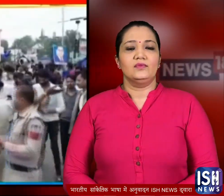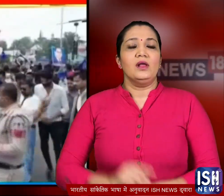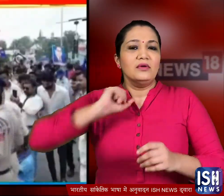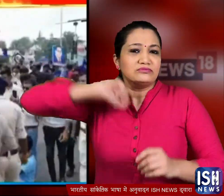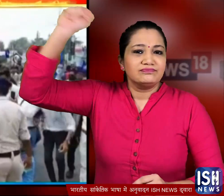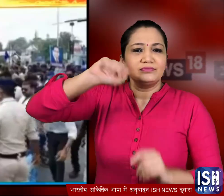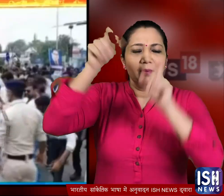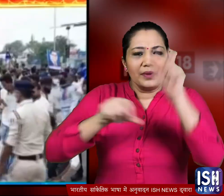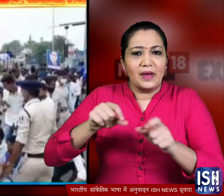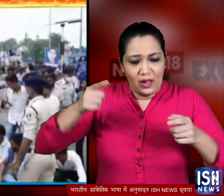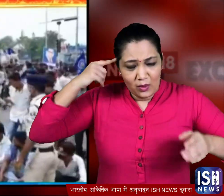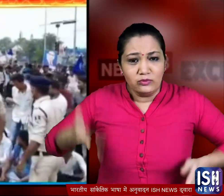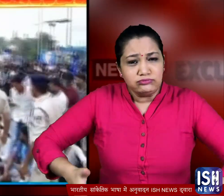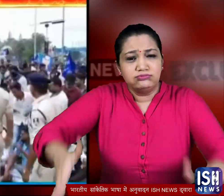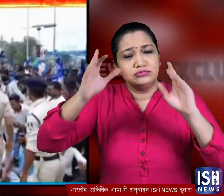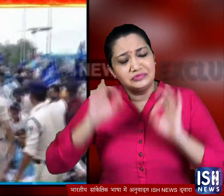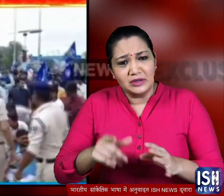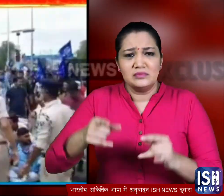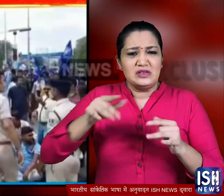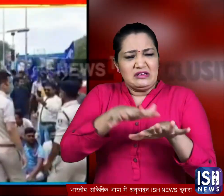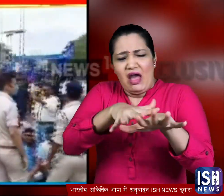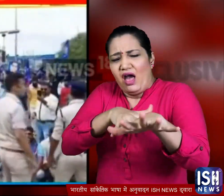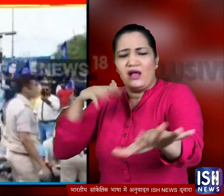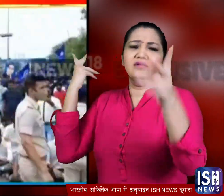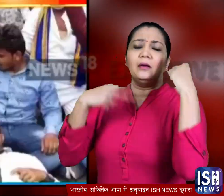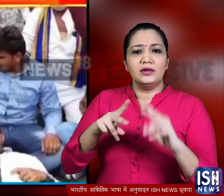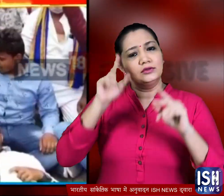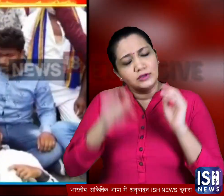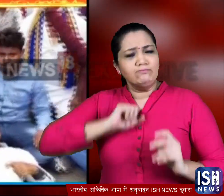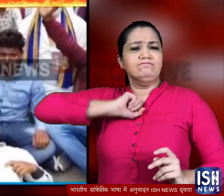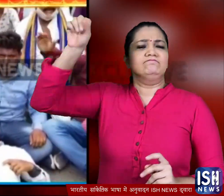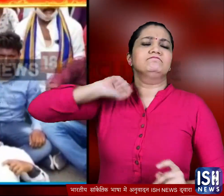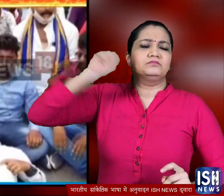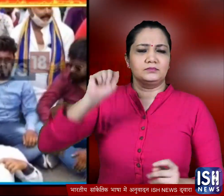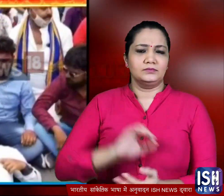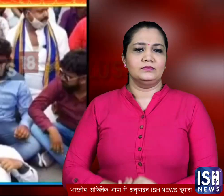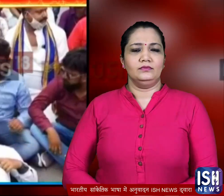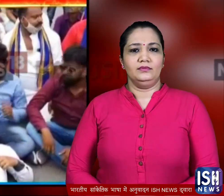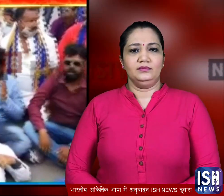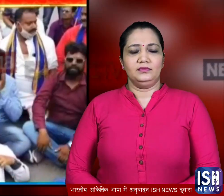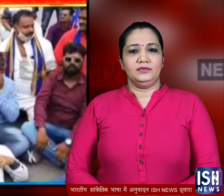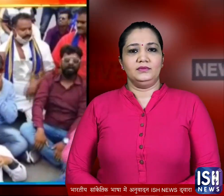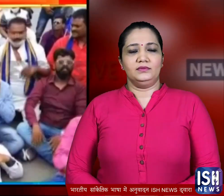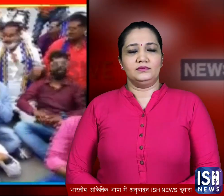इतना ही नहीं, इन प्रदर्शनकारियों ने बीच सड़क पर बैठकर रास्ते को जाम कर दिया और फिर वहीं से नारे लगाने लगे।